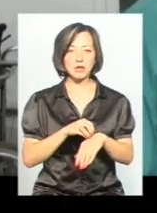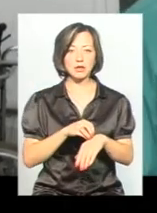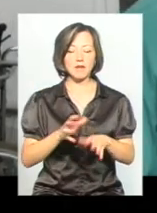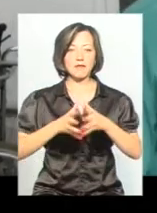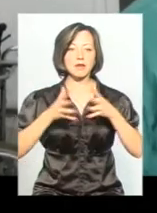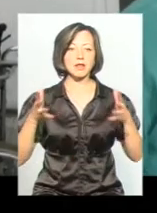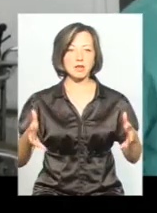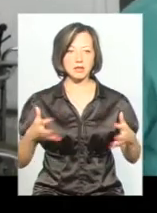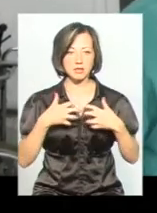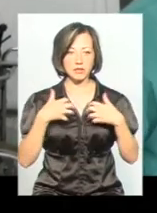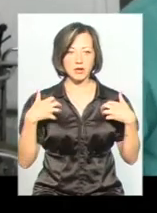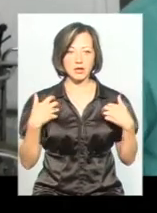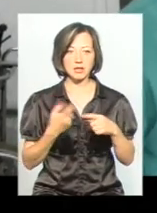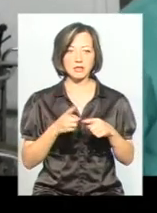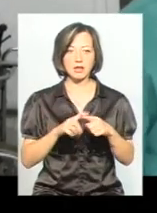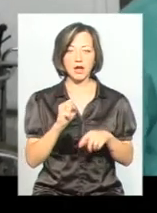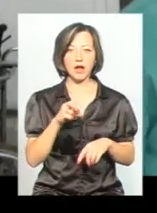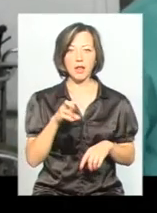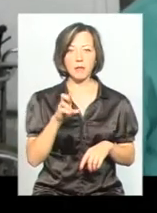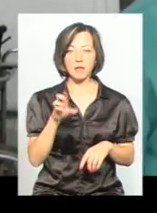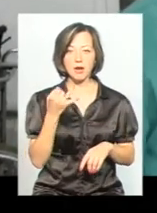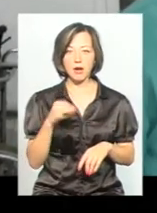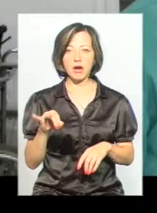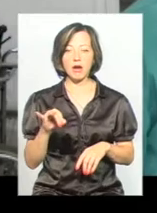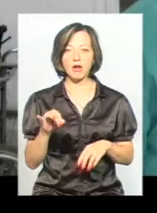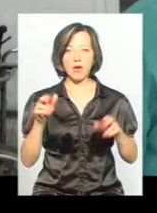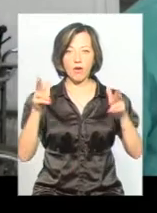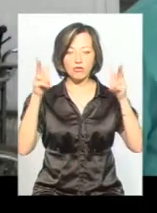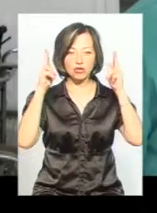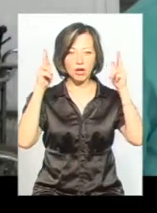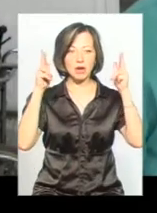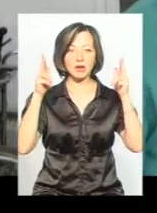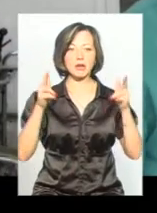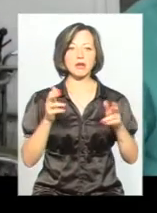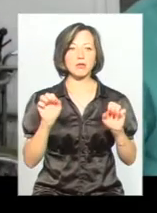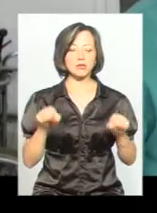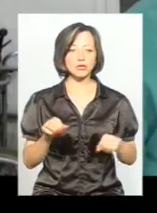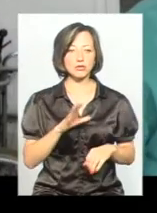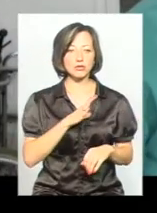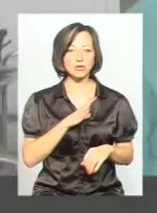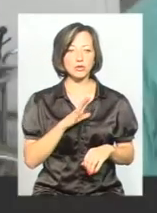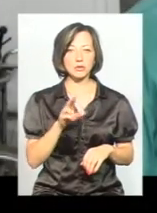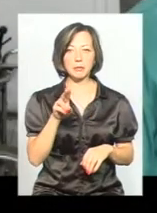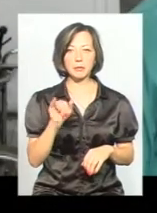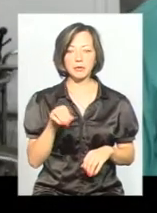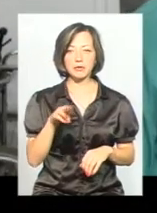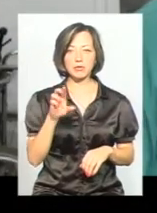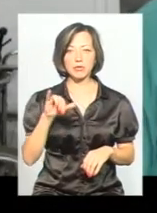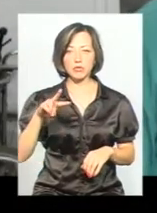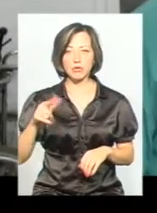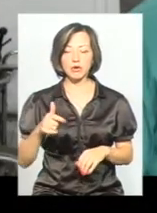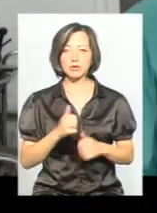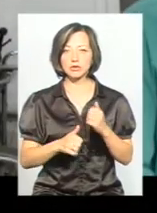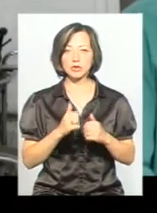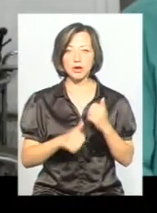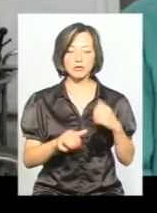великі тварини собаки. Це алабаї, можуть овчарки, можуть бути пільбулі. Дуже часто таке буває,